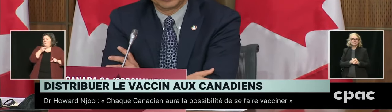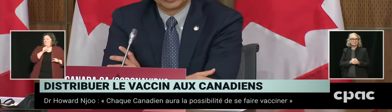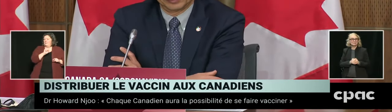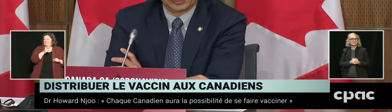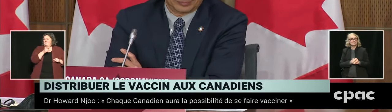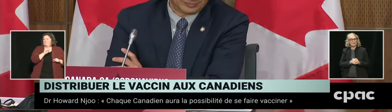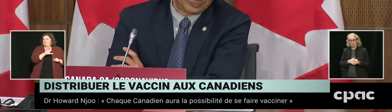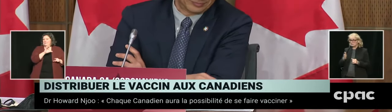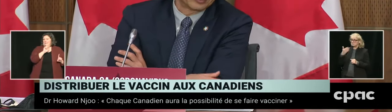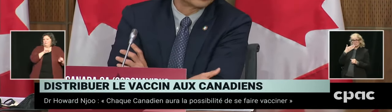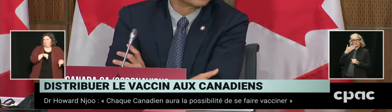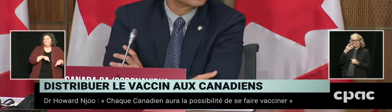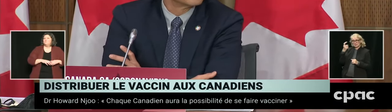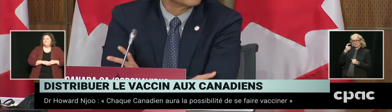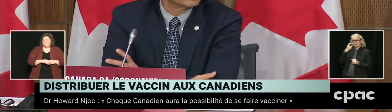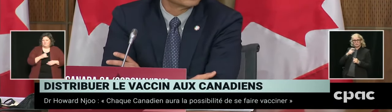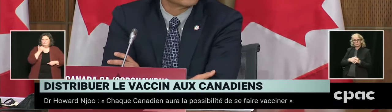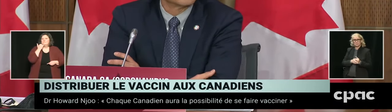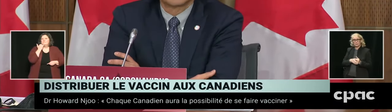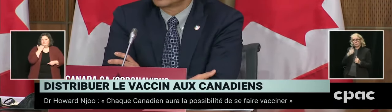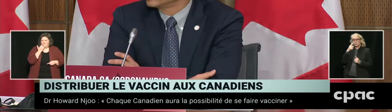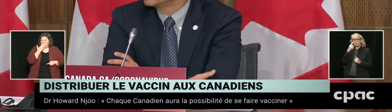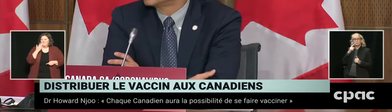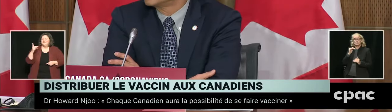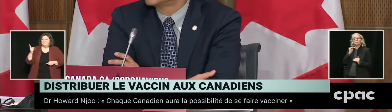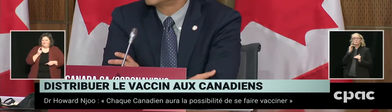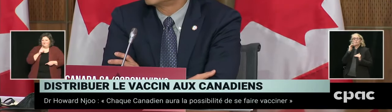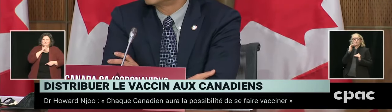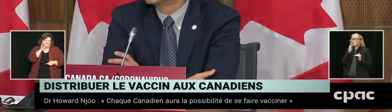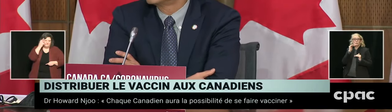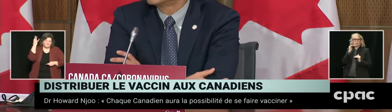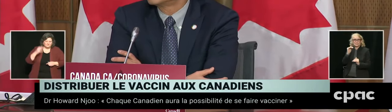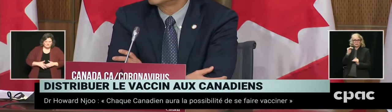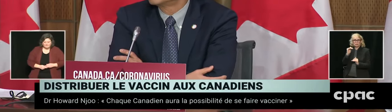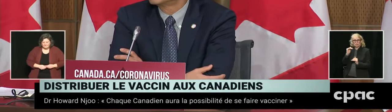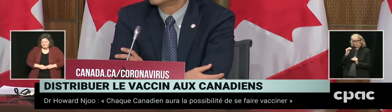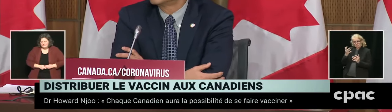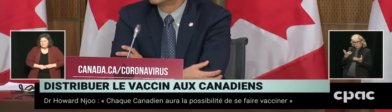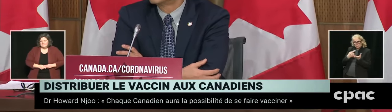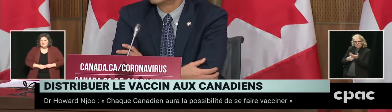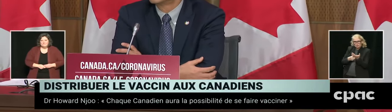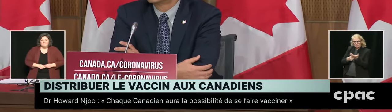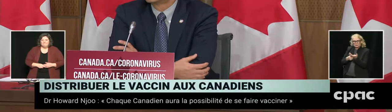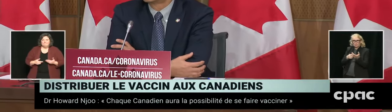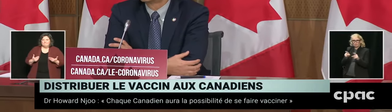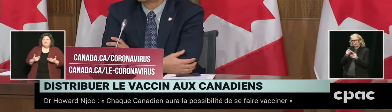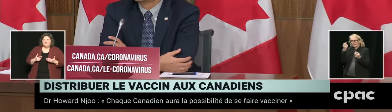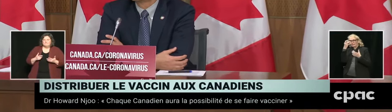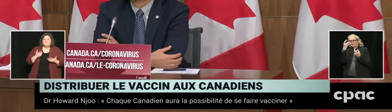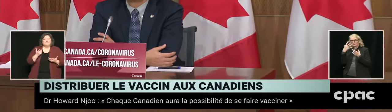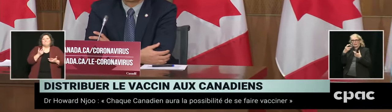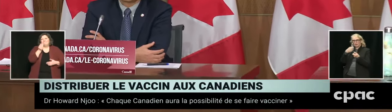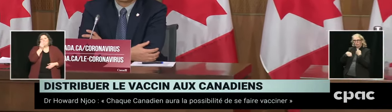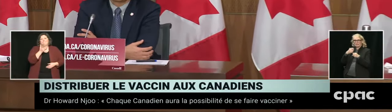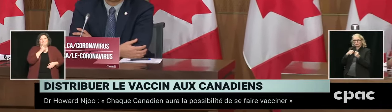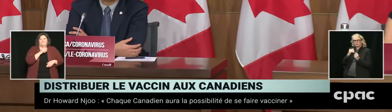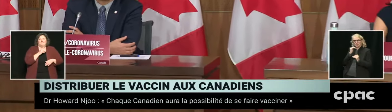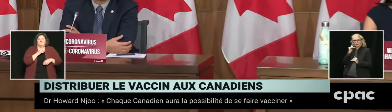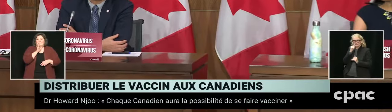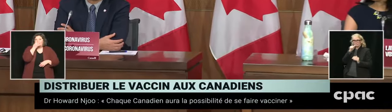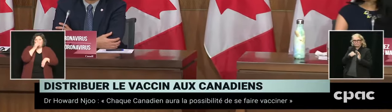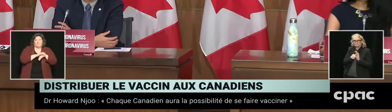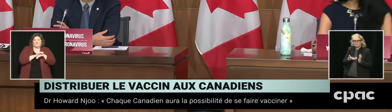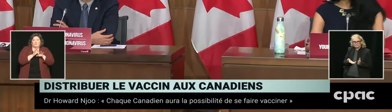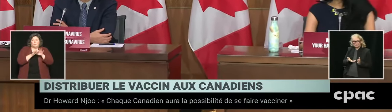Merci pour la question. Afin de protéger notre position de négociation et les renseignements commerciaux de nature